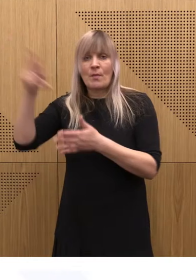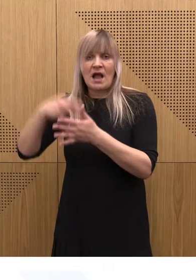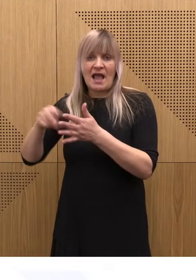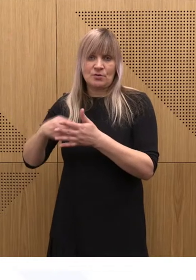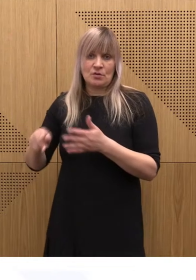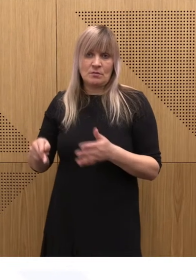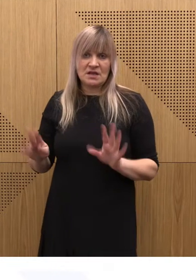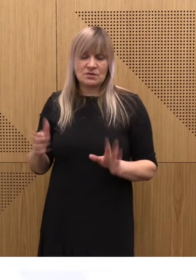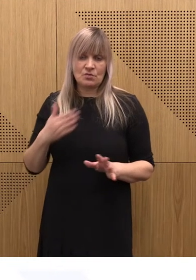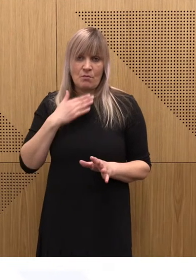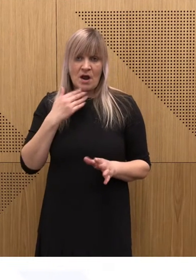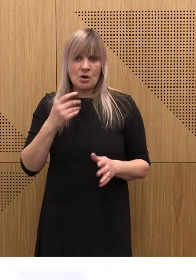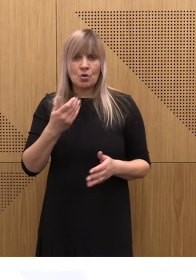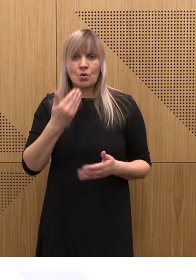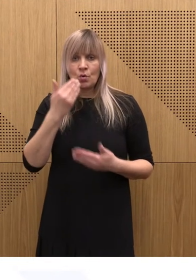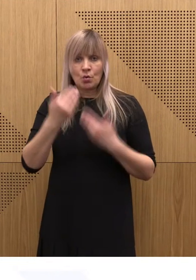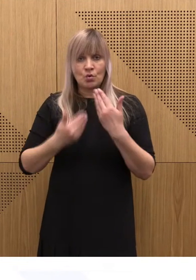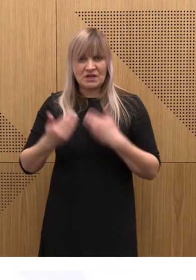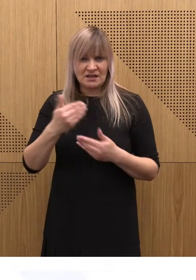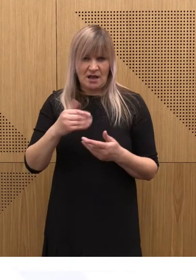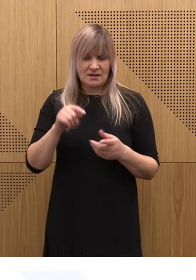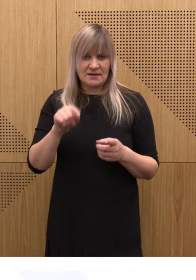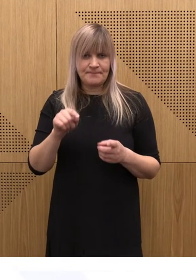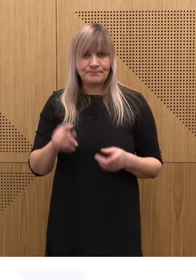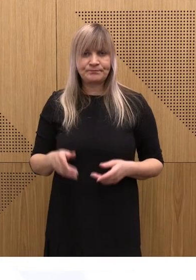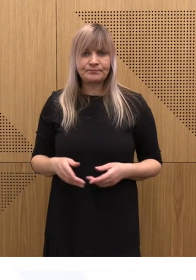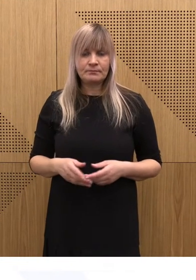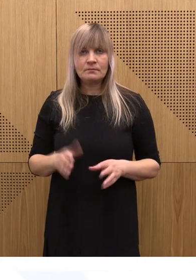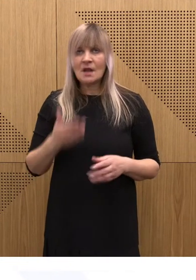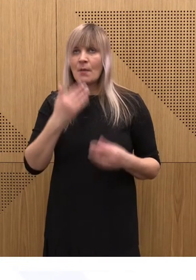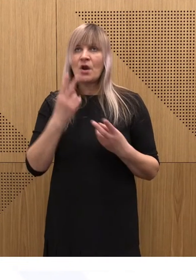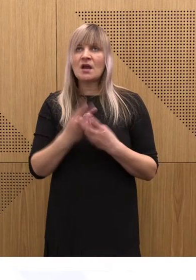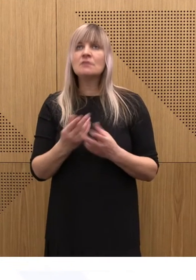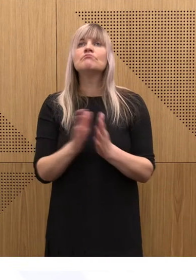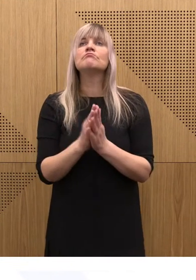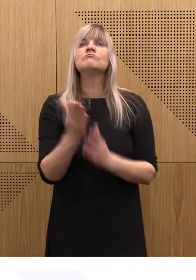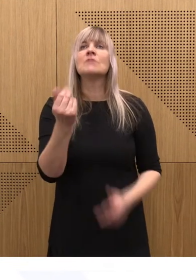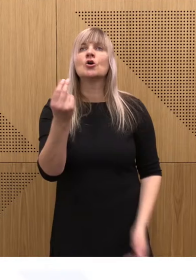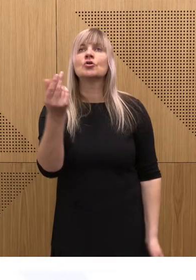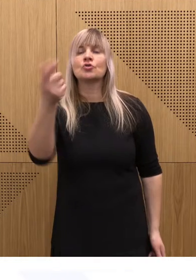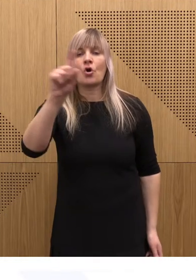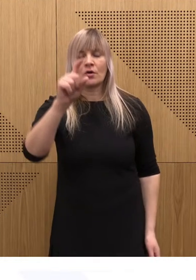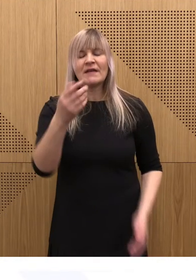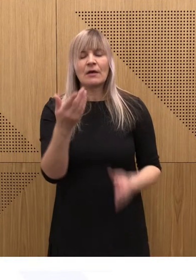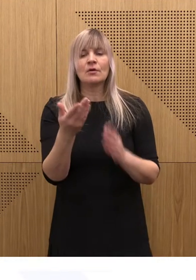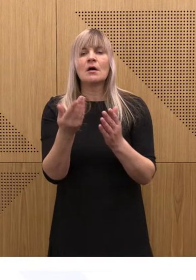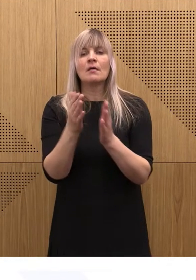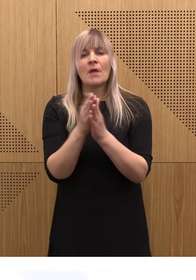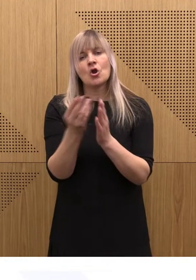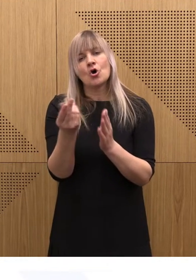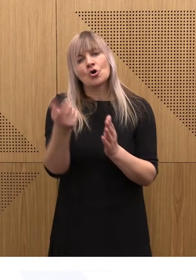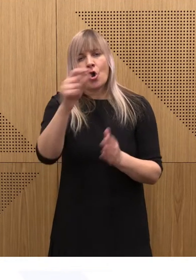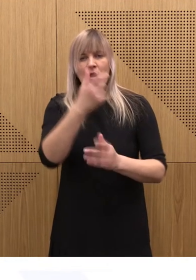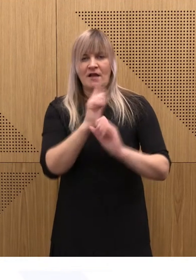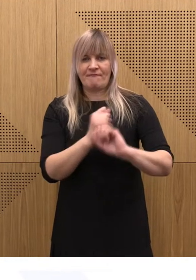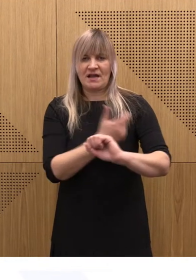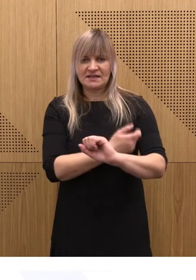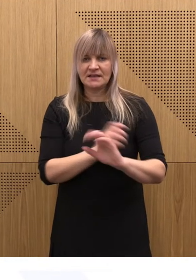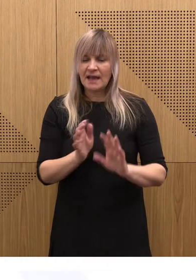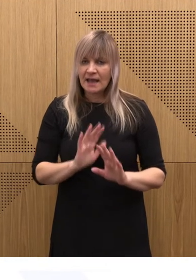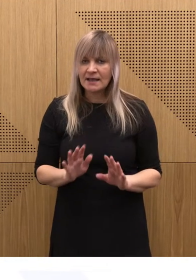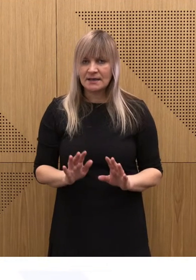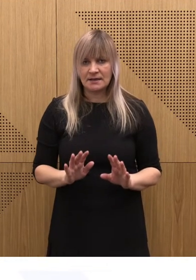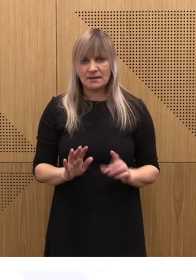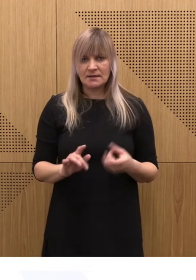ja kui palju seda küsitakse, sest aru saadavalt päris nii ka ei käi, et Eesti ütleb, antke meile rohkem ja mõned teised riigid võetakse ära, vaid see sõltub nüüd sellest, kas kõik riigid